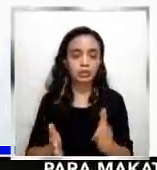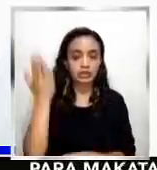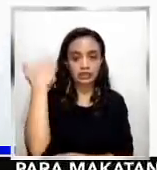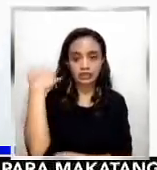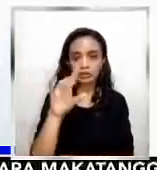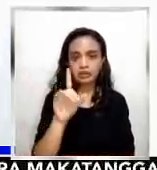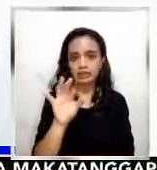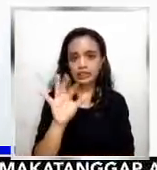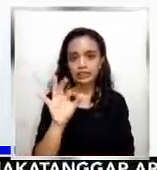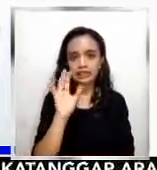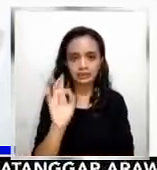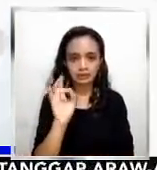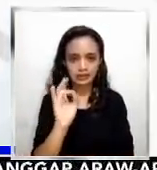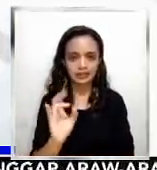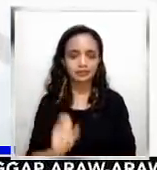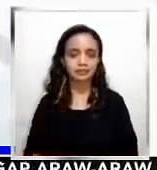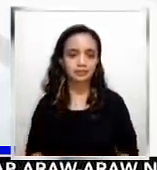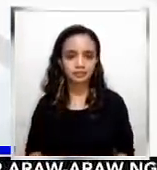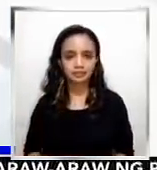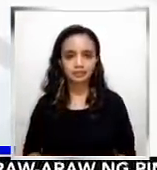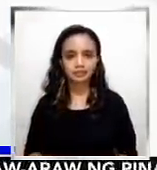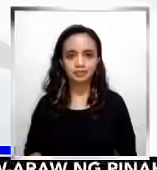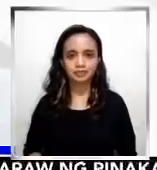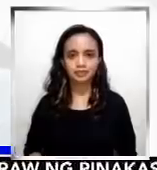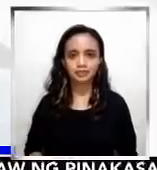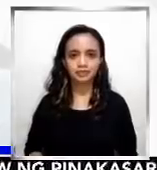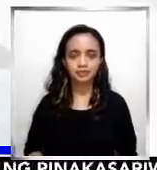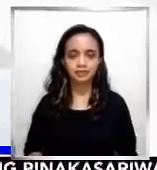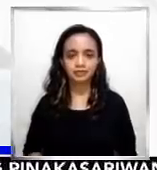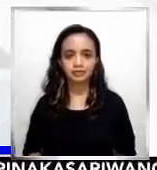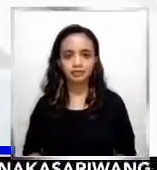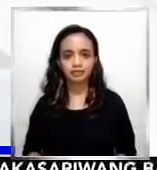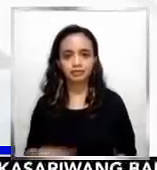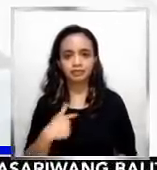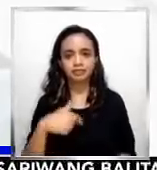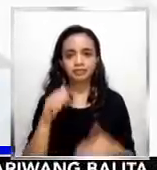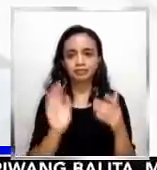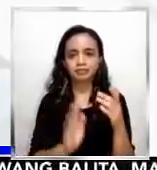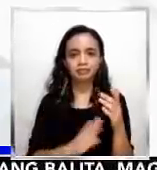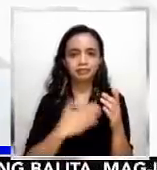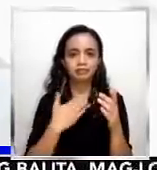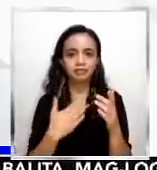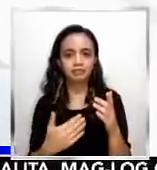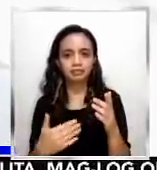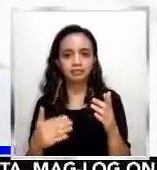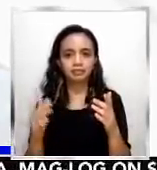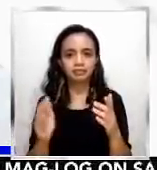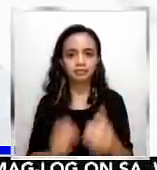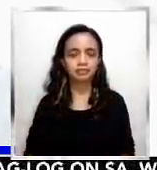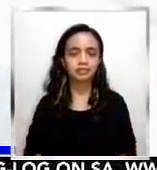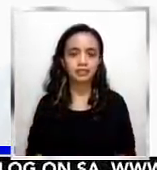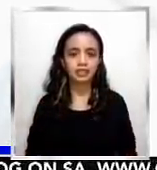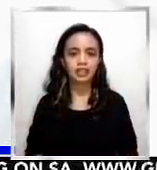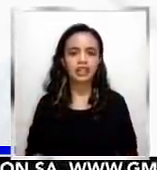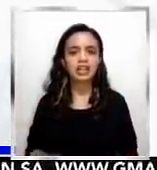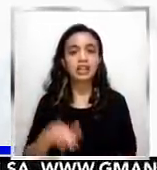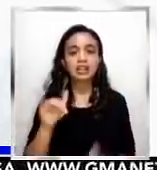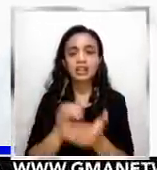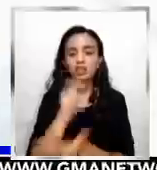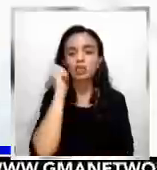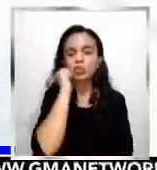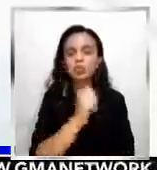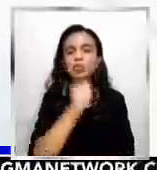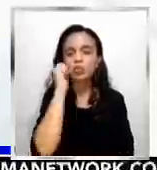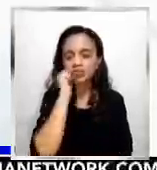I remember that day when I first... Ito raw kasi ang madalas pakinggan ng kanyang